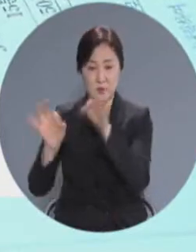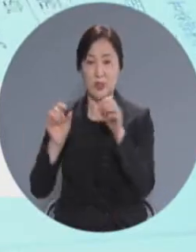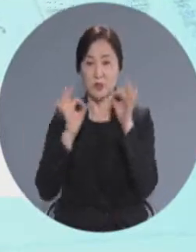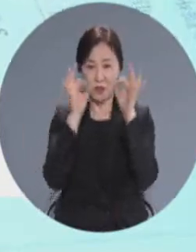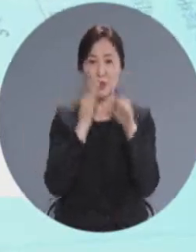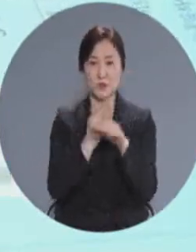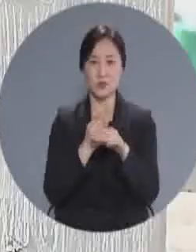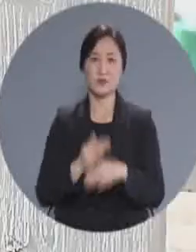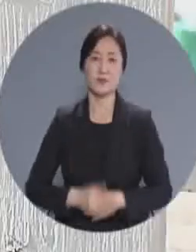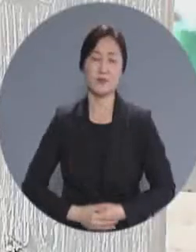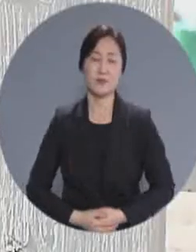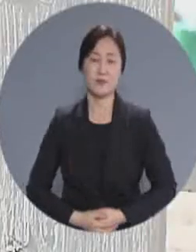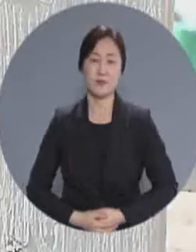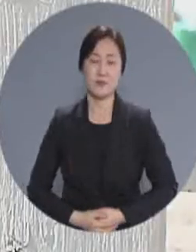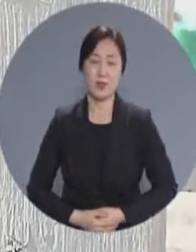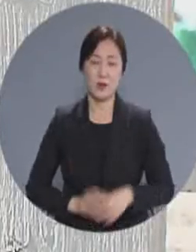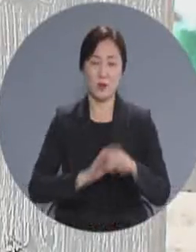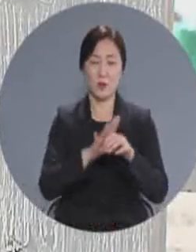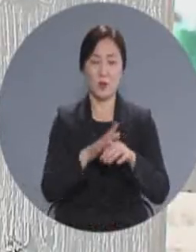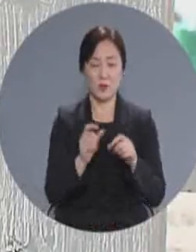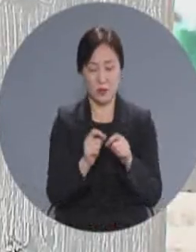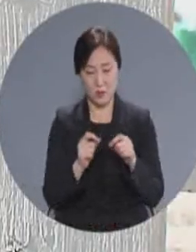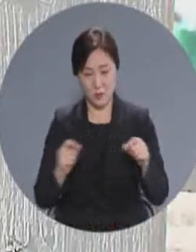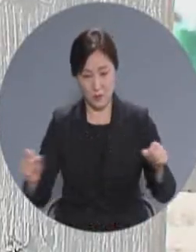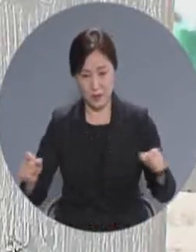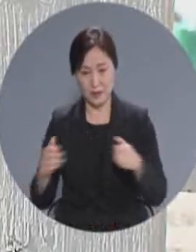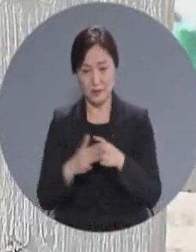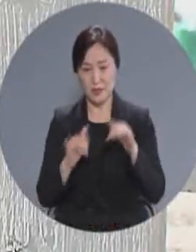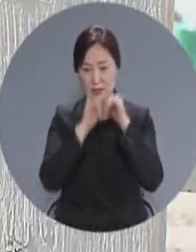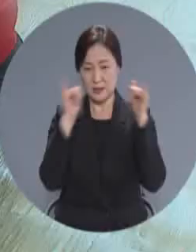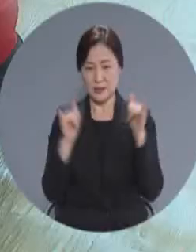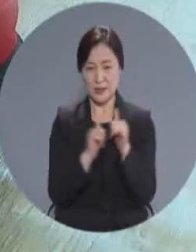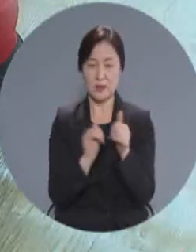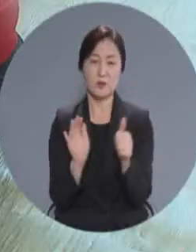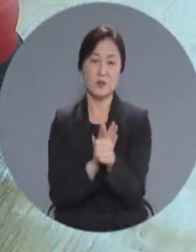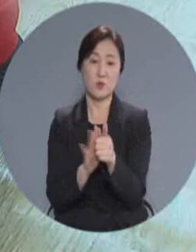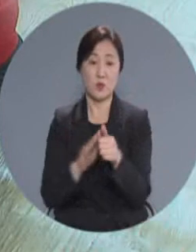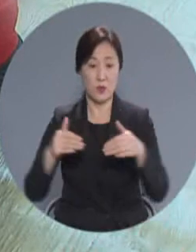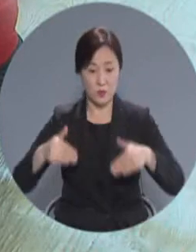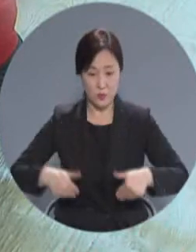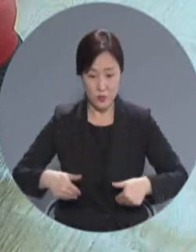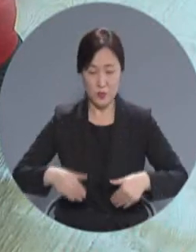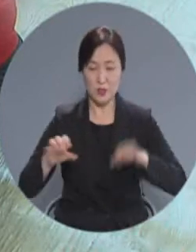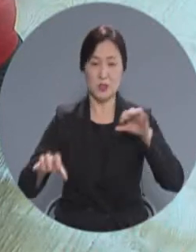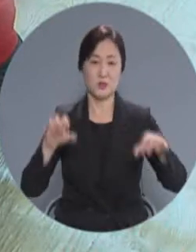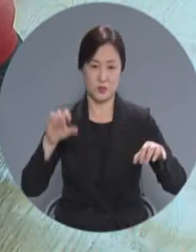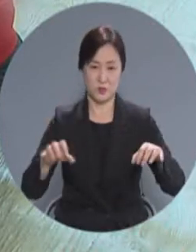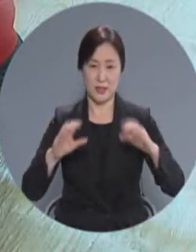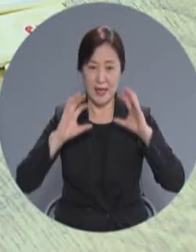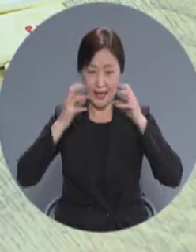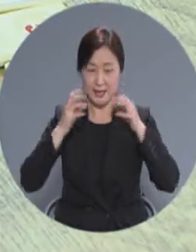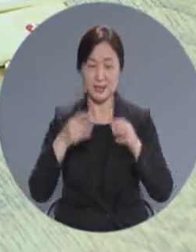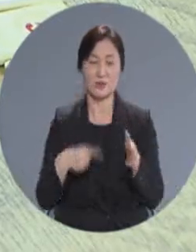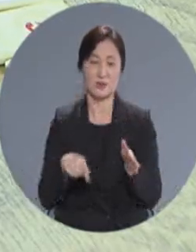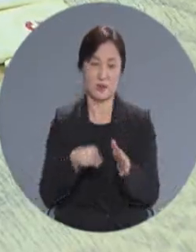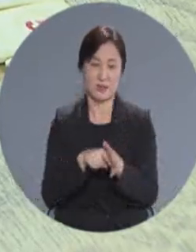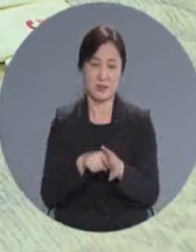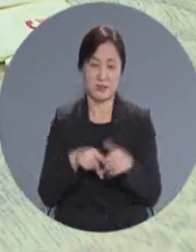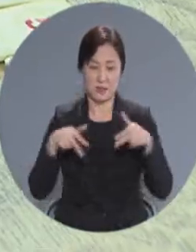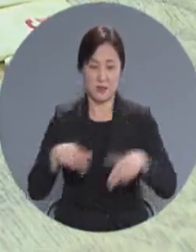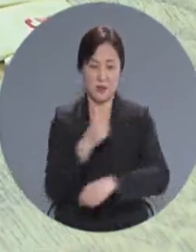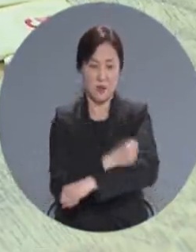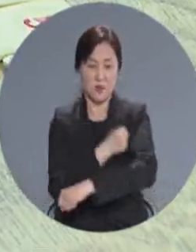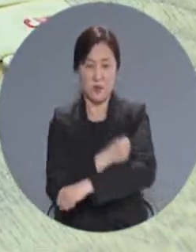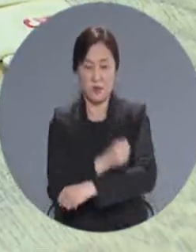않습니다 홀은 알구 장기화로 사회적 돌봄이 더 절실해 지니 우째 지역아동센터 갱 사자들의 헌신은